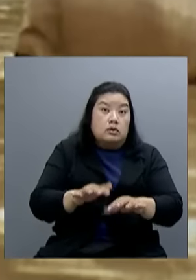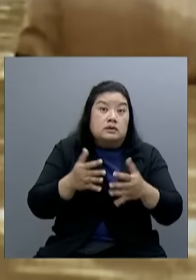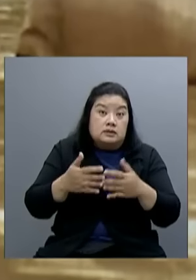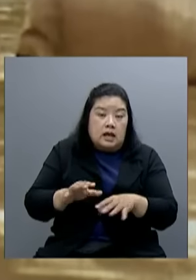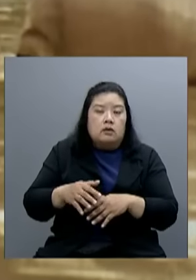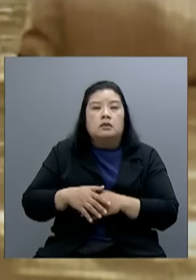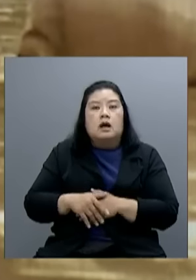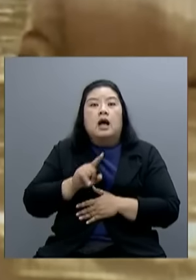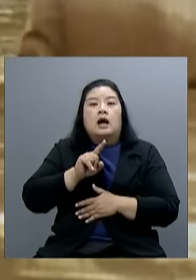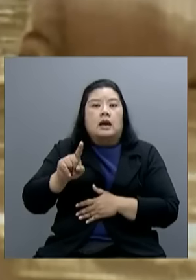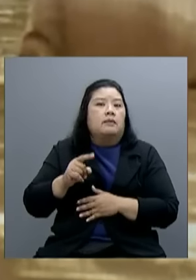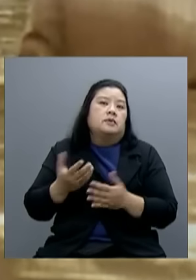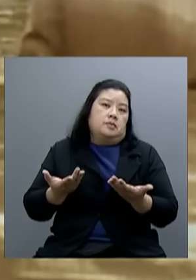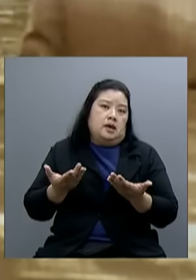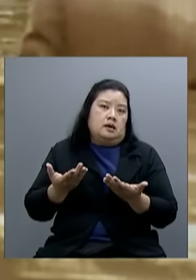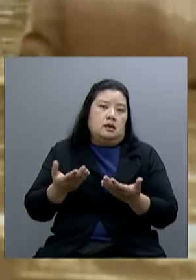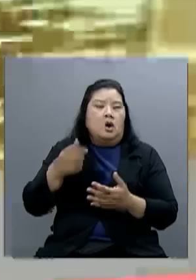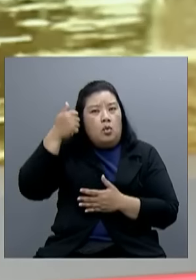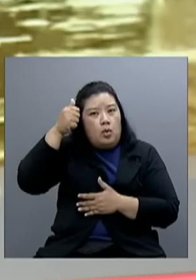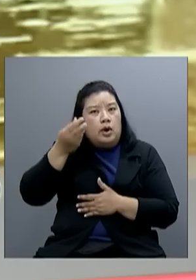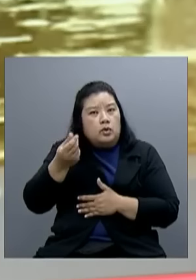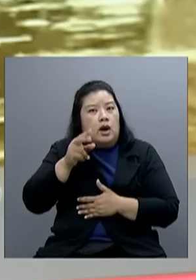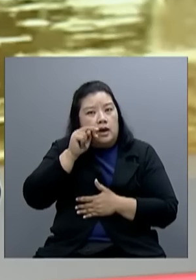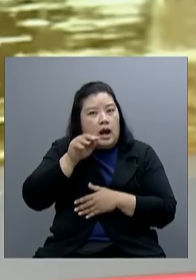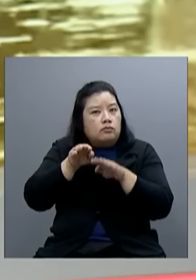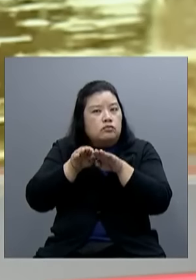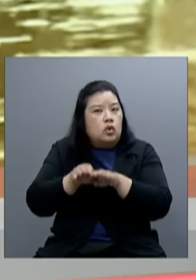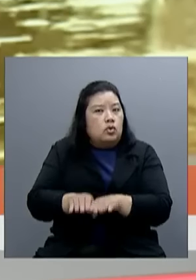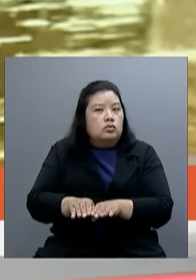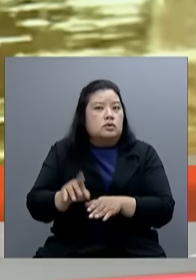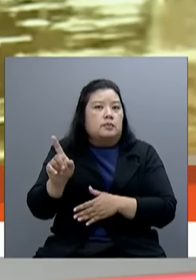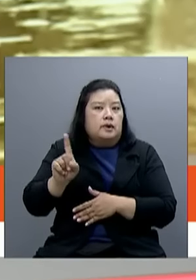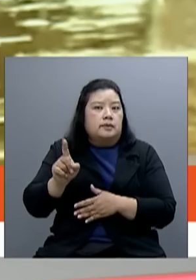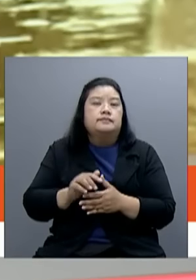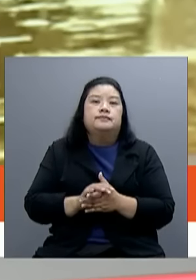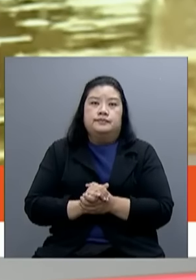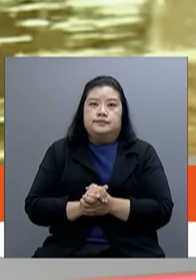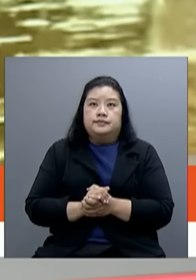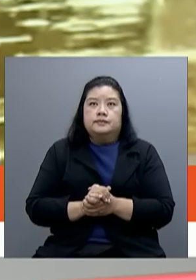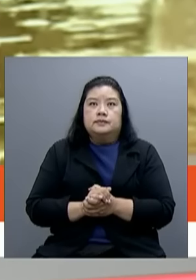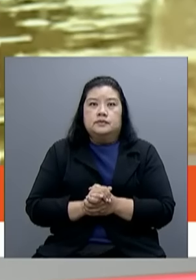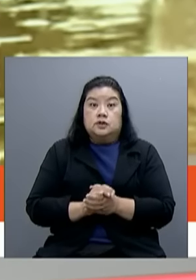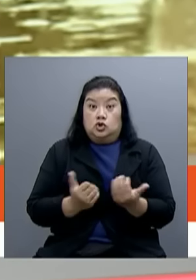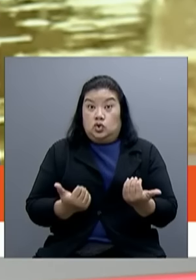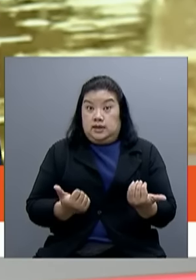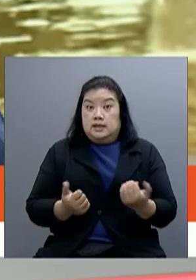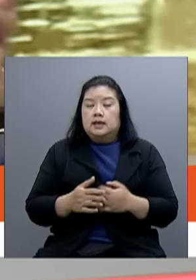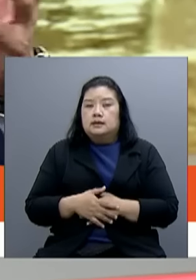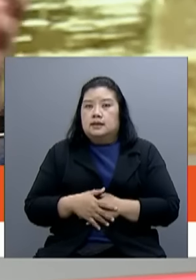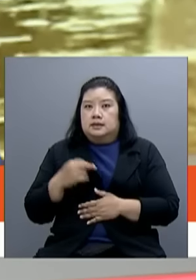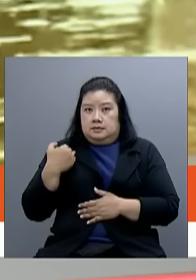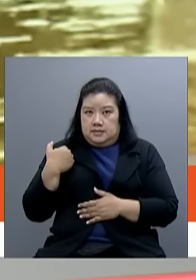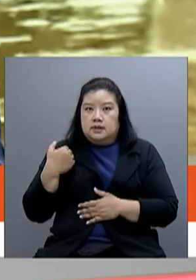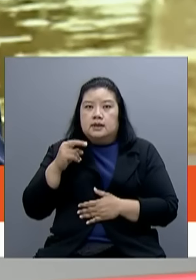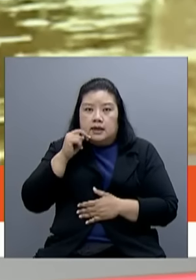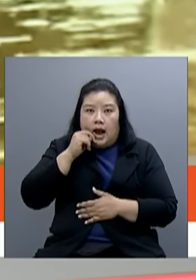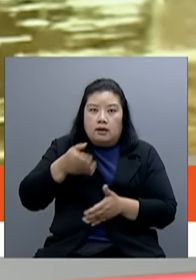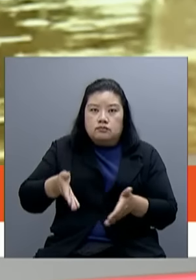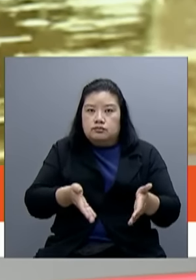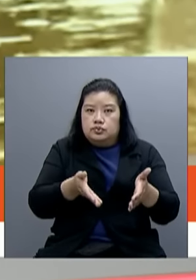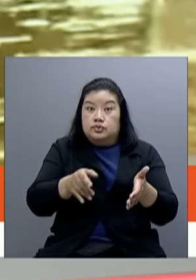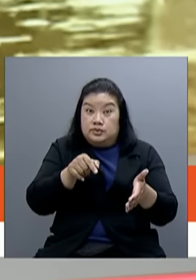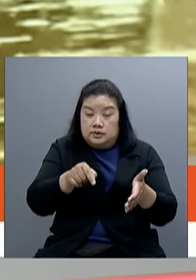จะแห้งกันได้น่าจะใช้เวลาสักประมาณกี่วันนะคะ ครับณขณะนี้ครับน้ำต่างๆในลำน้ำเฉพาะที่เป็นจุดวัดน้ำนะครับไม่ใช่เป็นที่ลุ่มต่ำที่กำลังหล